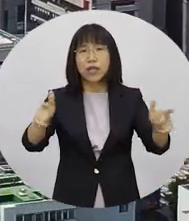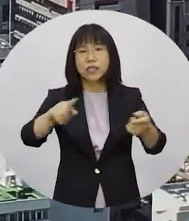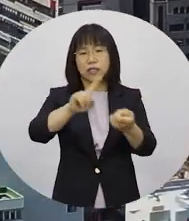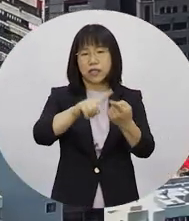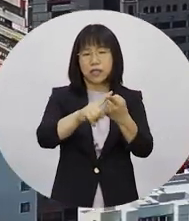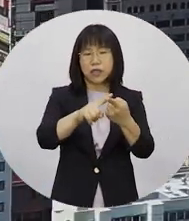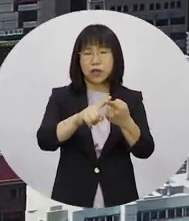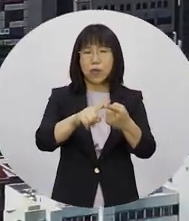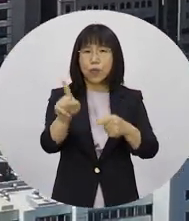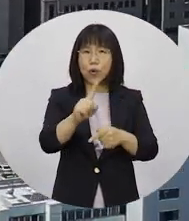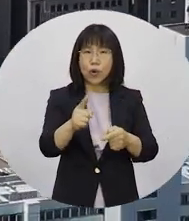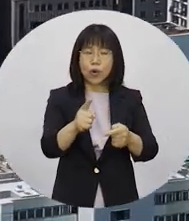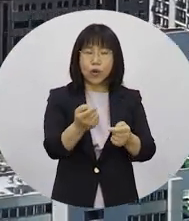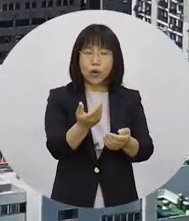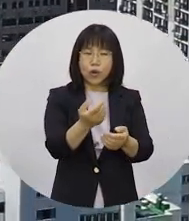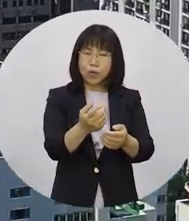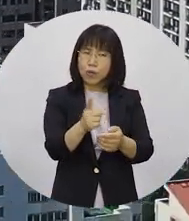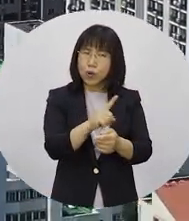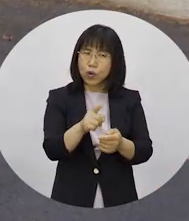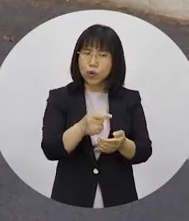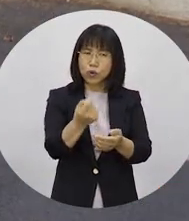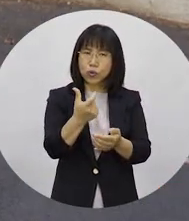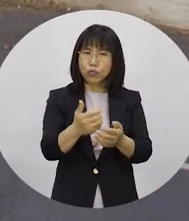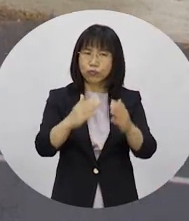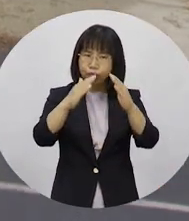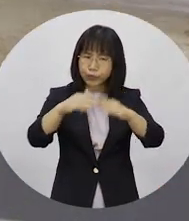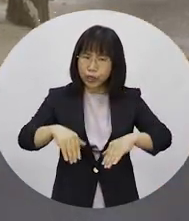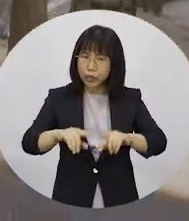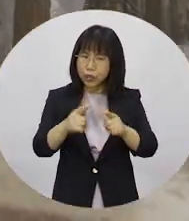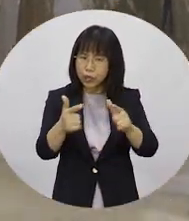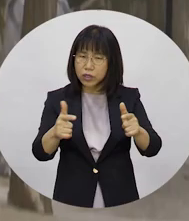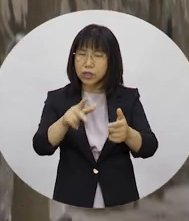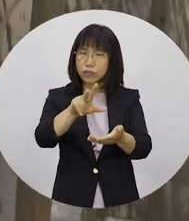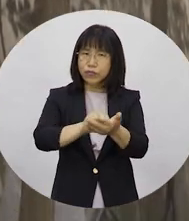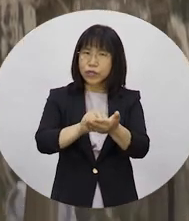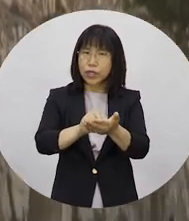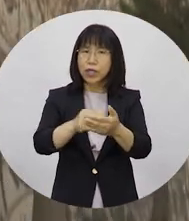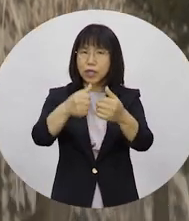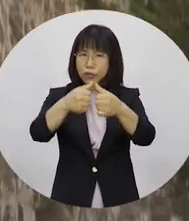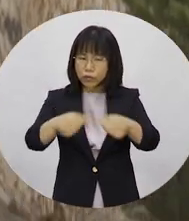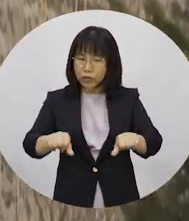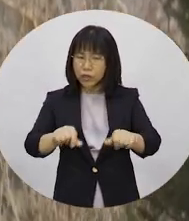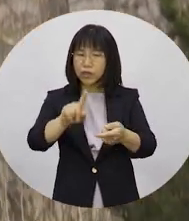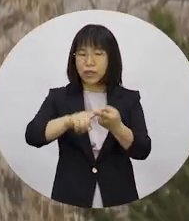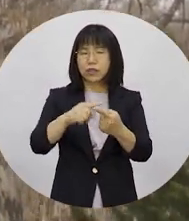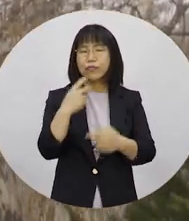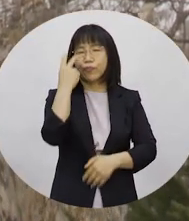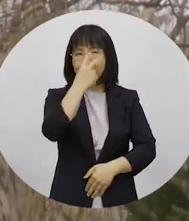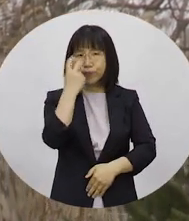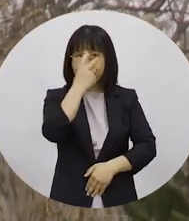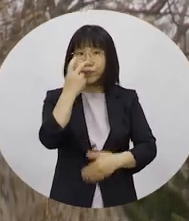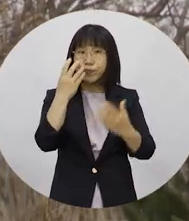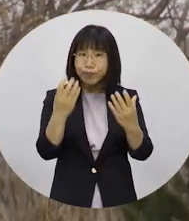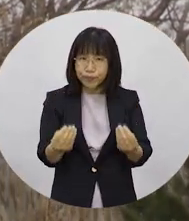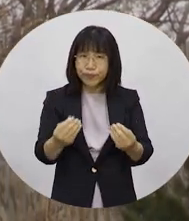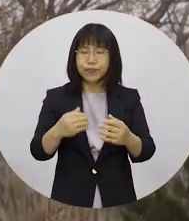부대시설의 주요 구조 부 선상 균열 여부 구조물의 위험 여부 등을 집중 점검했습니다